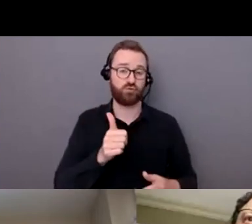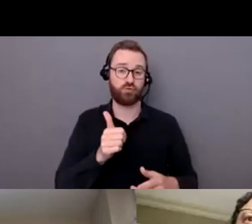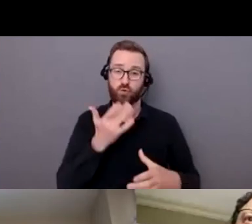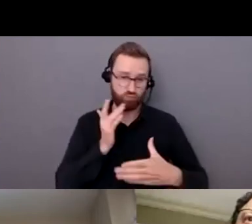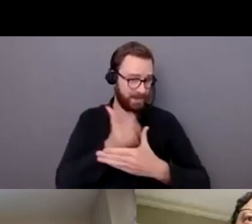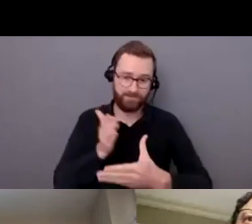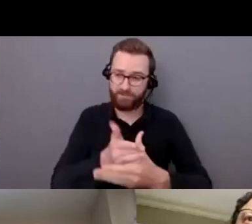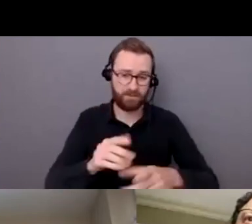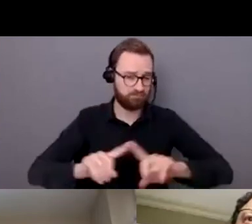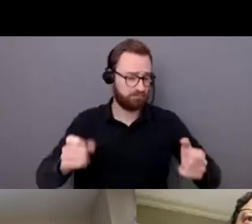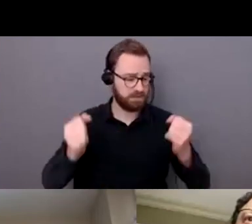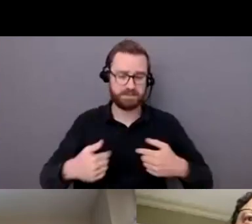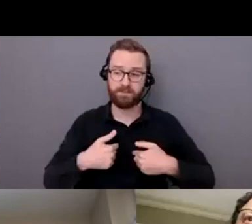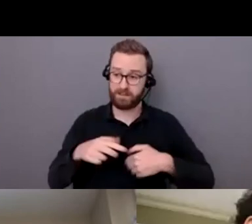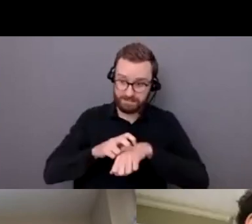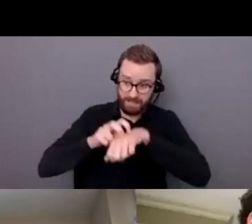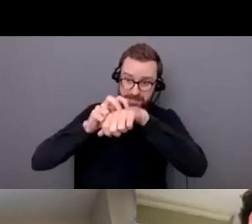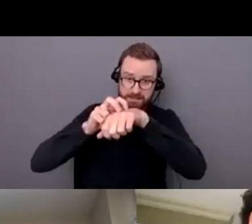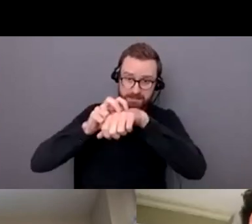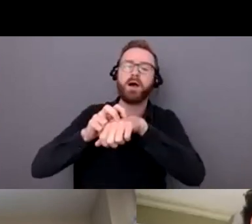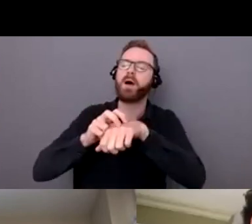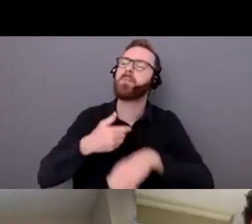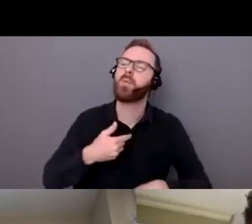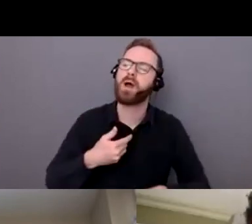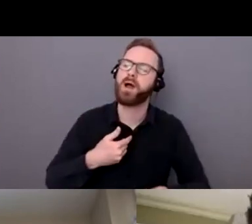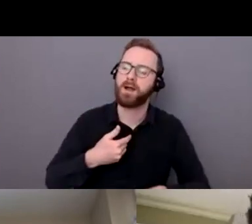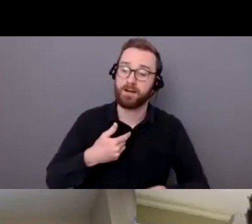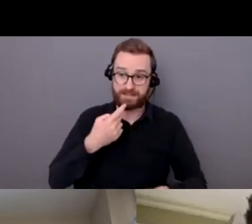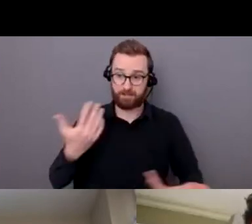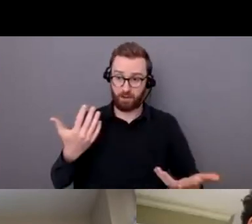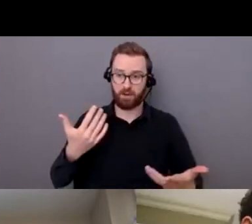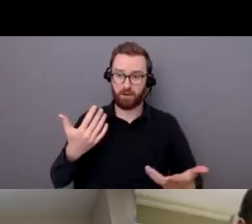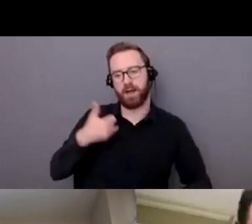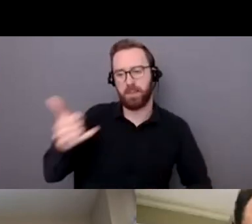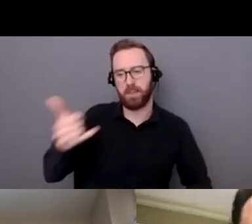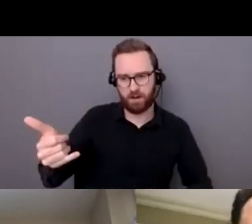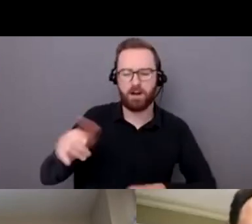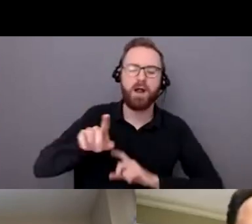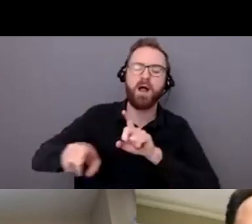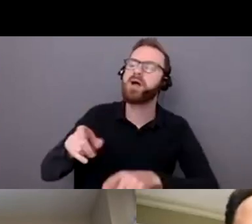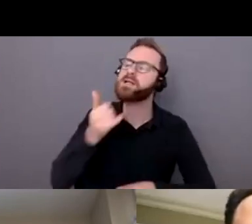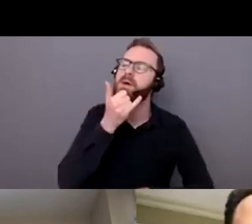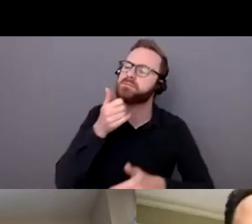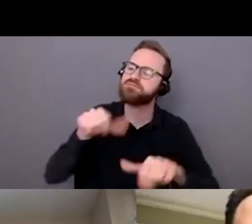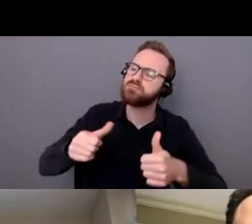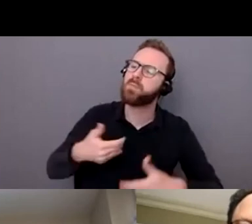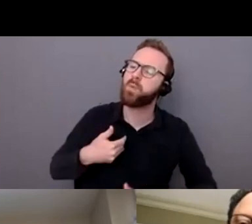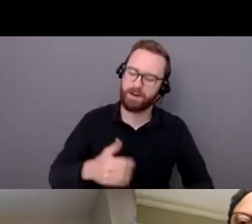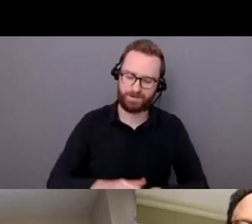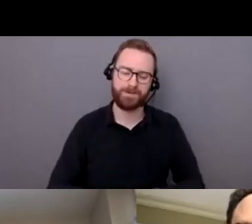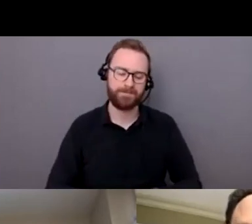intervenir n'importe quand. Ton niveau de stress a monté, dis-moi pourquoi. Ou si tu ne me le dis pas, moi, je vais t'appeler puis on va voir qu'est-ce qui se passe aujourd'hui. D'accord,